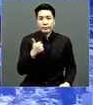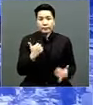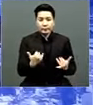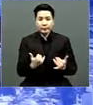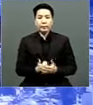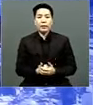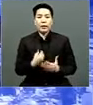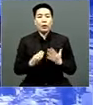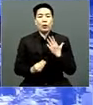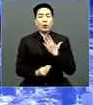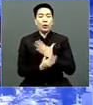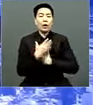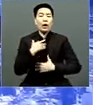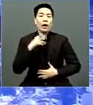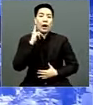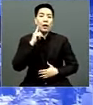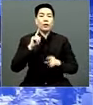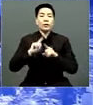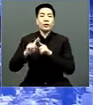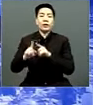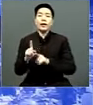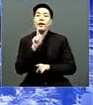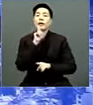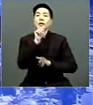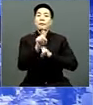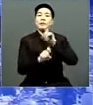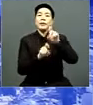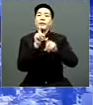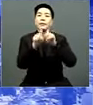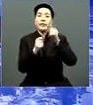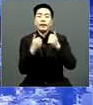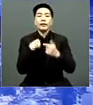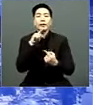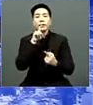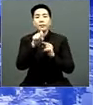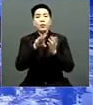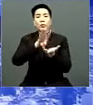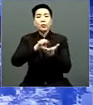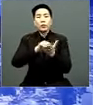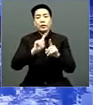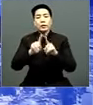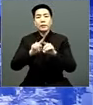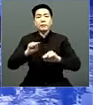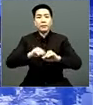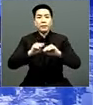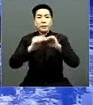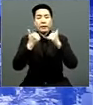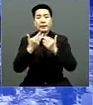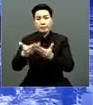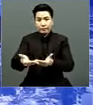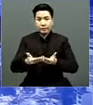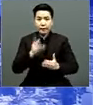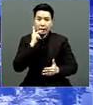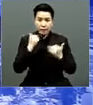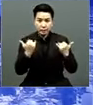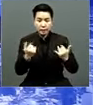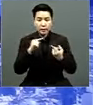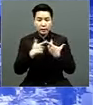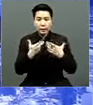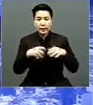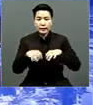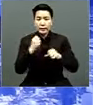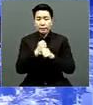ราเปิดโอกาสให้สื่อมวลชนนะคะเข้ามาถามคำถามนะคะเพื่อที่จะได้ซักข้อมูลต่างๆเพิ่มเติมนะคะเรียนเชิญสื่อมวลชนนะคะมีการจัด